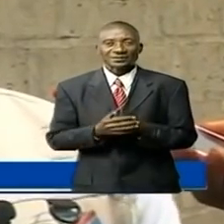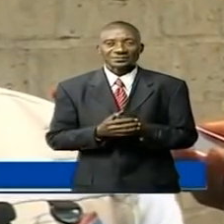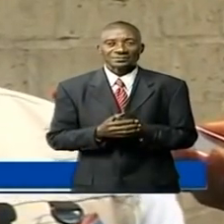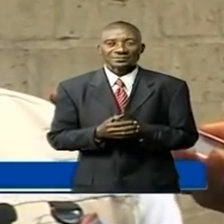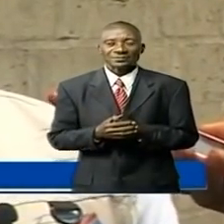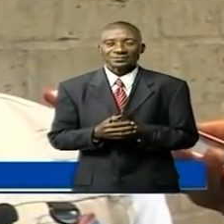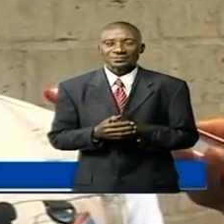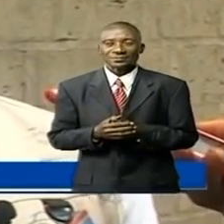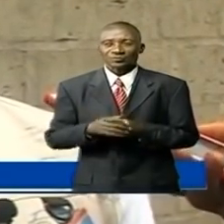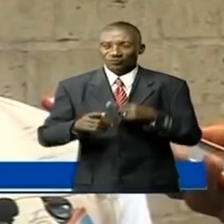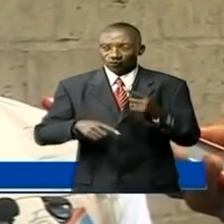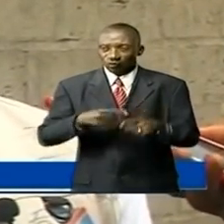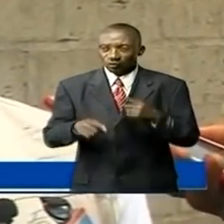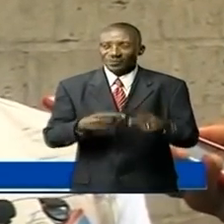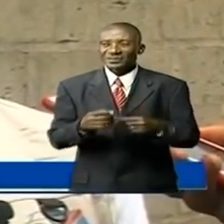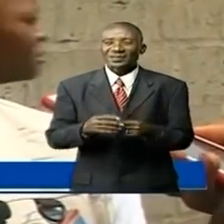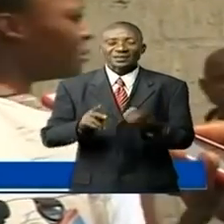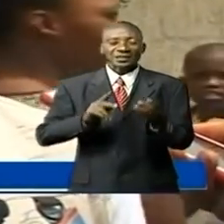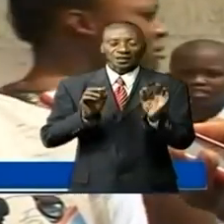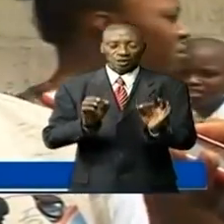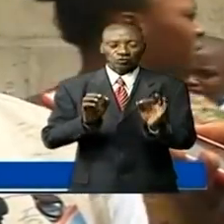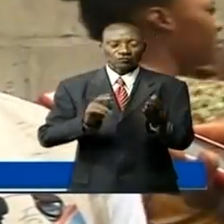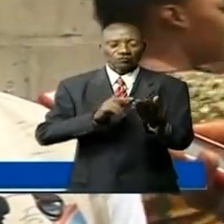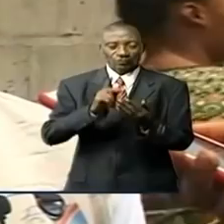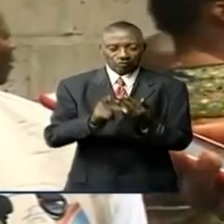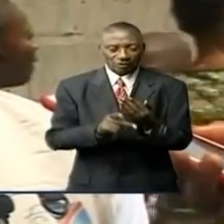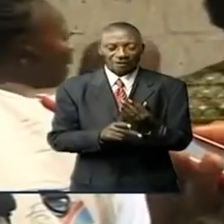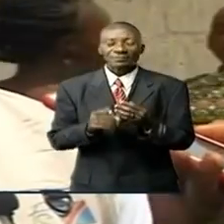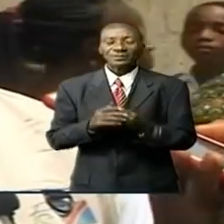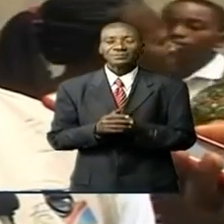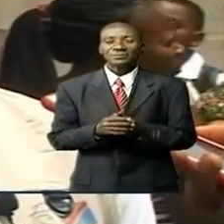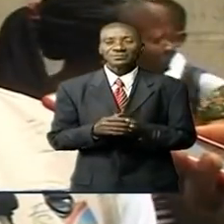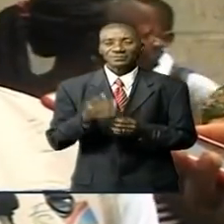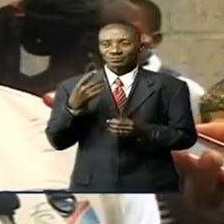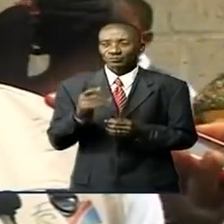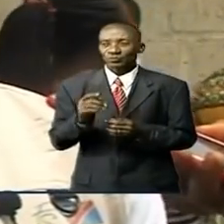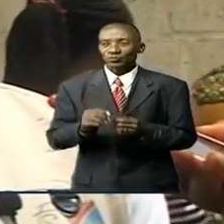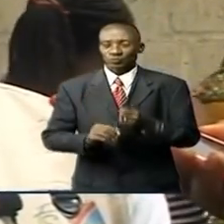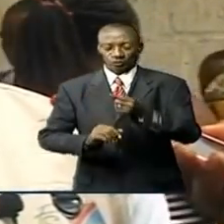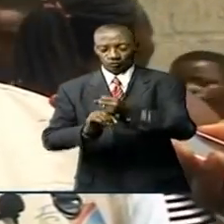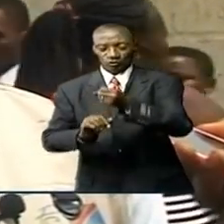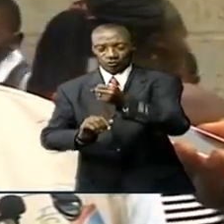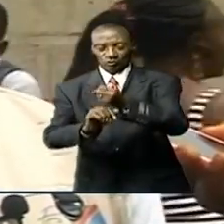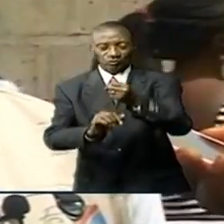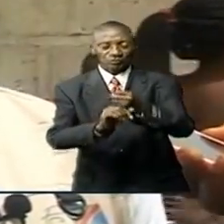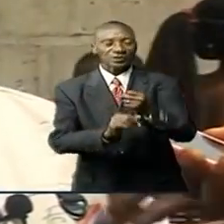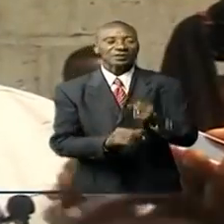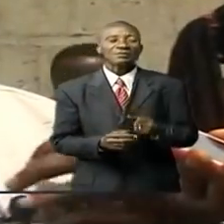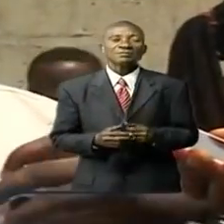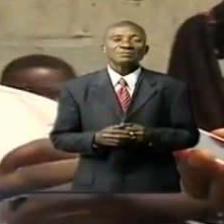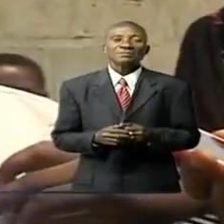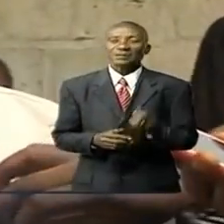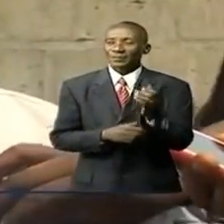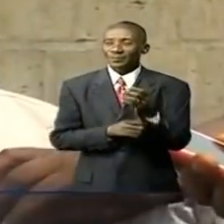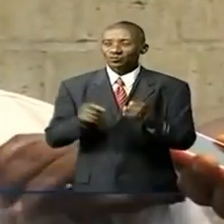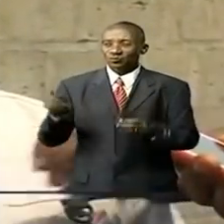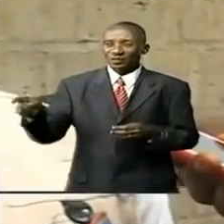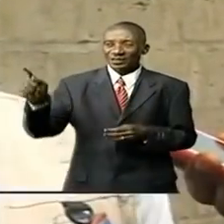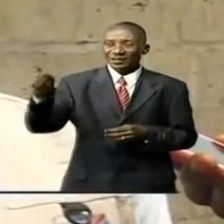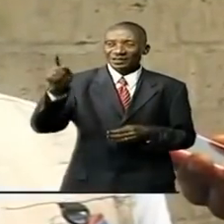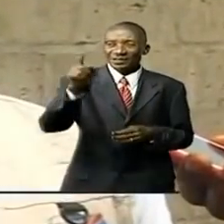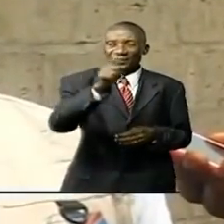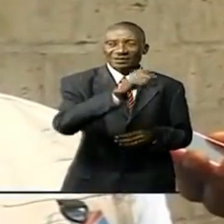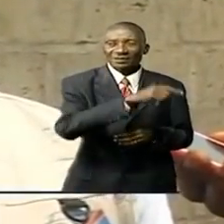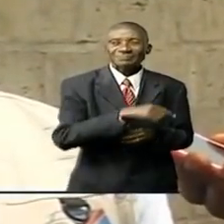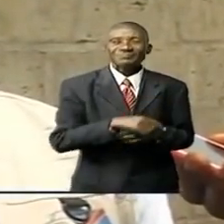financement additionnel qui nous a permis d'intégrer le transfert monétaire comme un